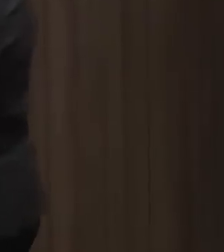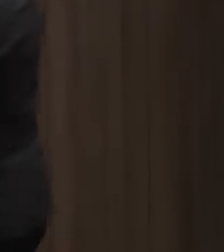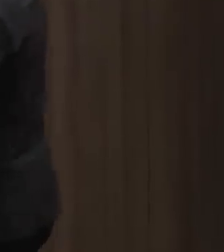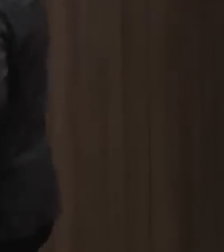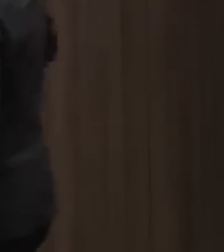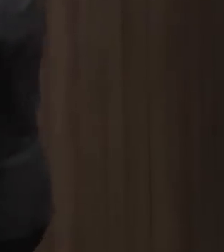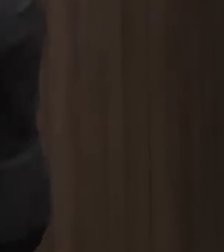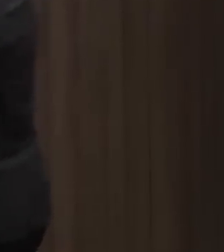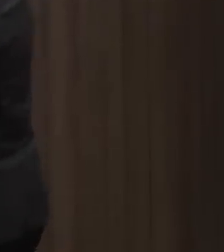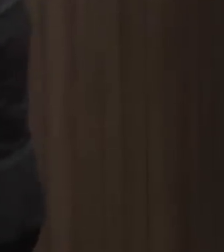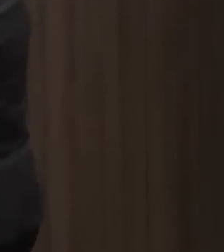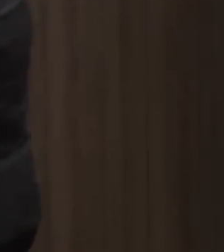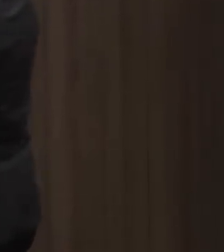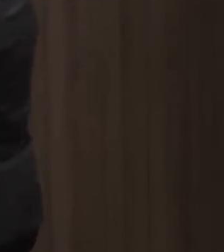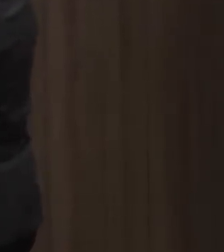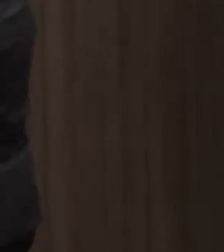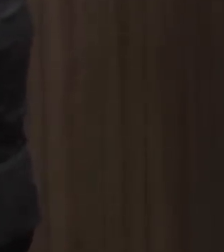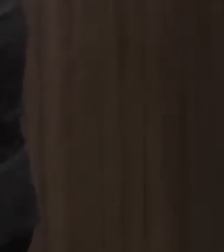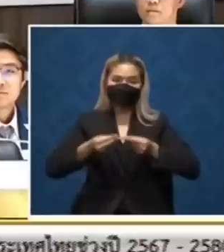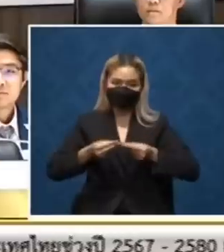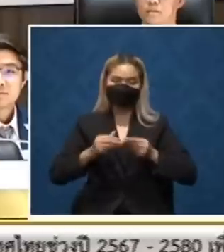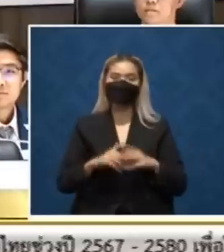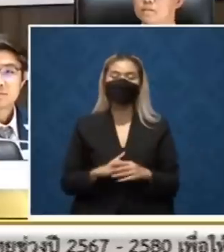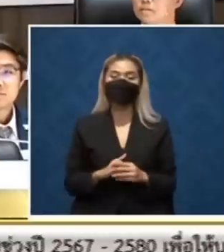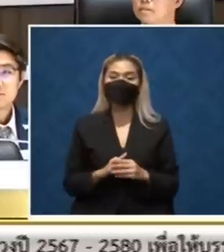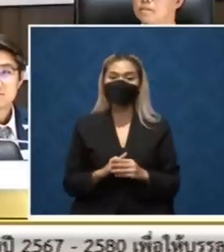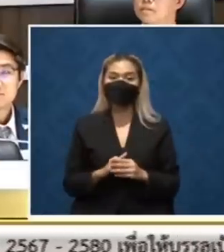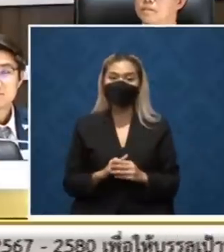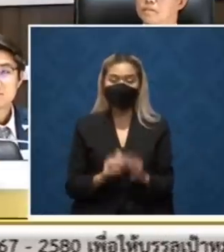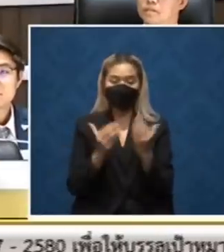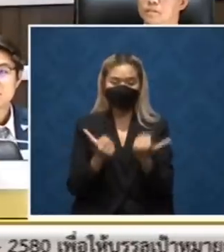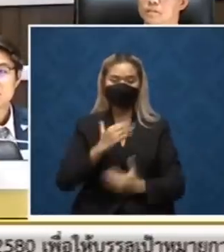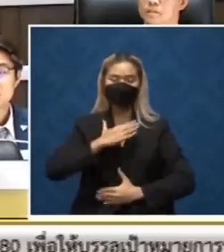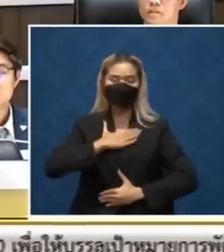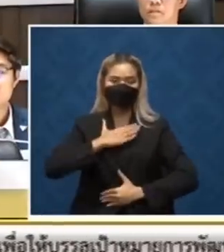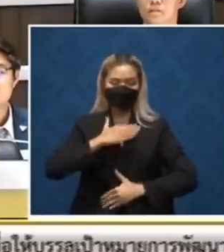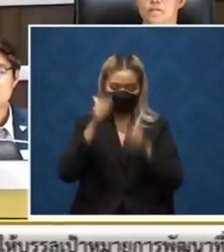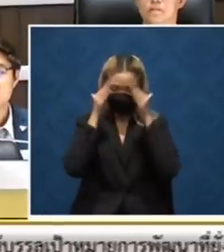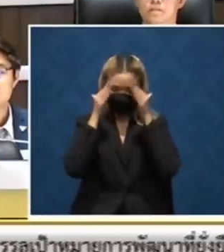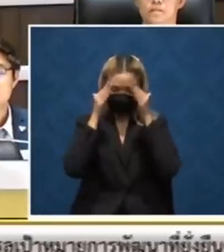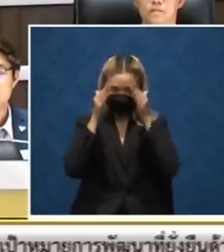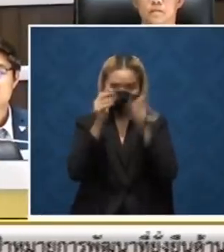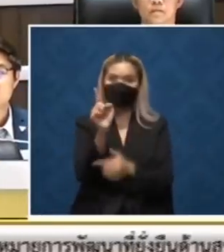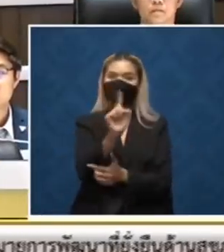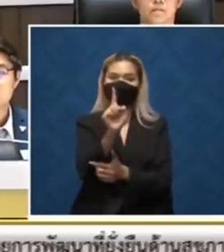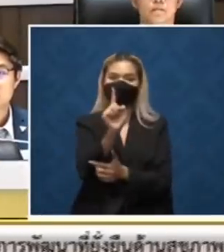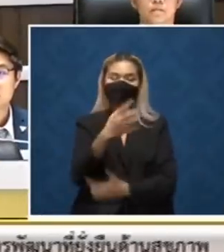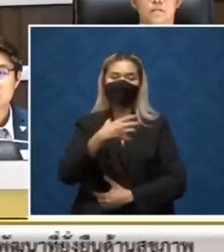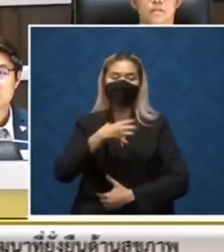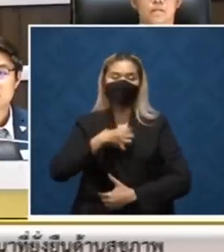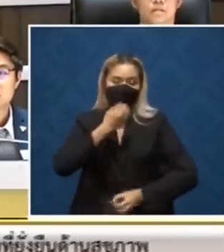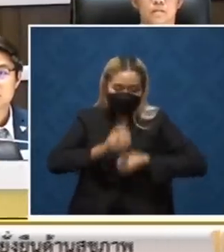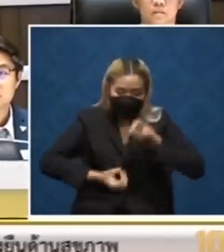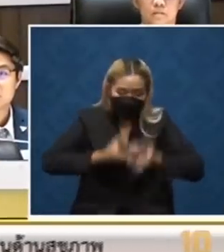คะมีการเสนอตอนแรกก็คือหมออ๋องคุณปฏิพัฒน์สันติภาดาอันนี้เป็นที่คาดการอยู่แล้วนะคะว่าจะมาเป็นรองประธานคนที่1ใช่มั้ยแ